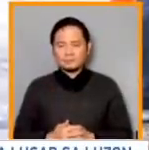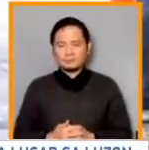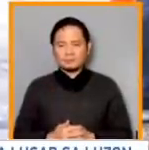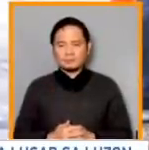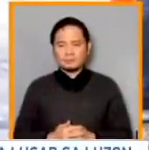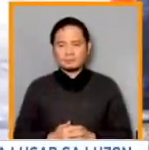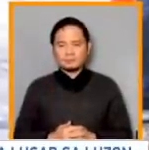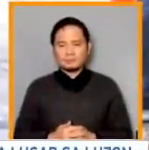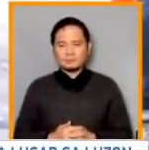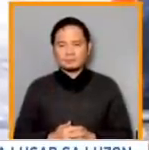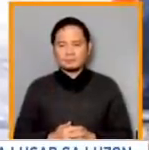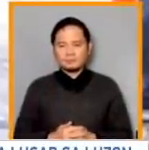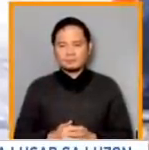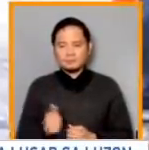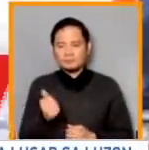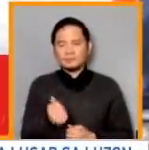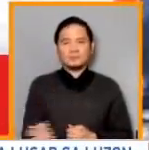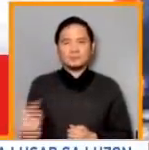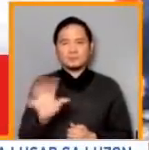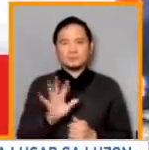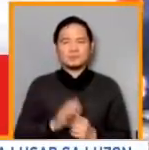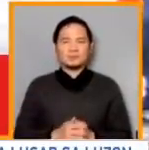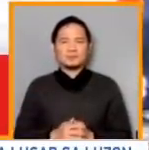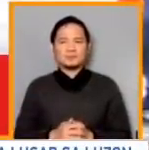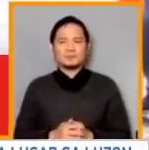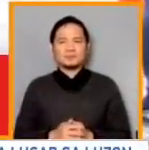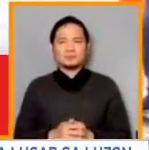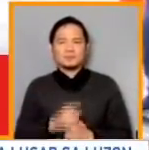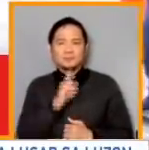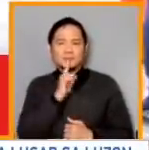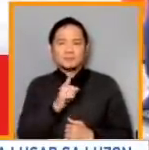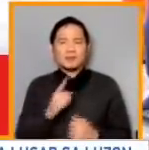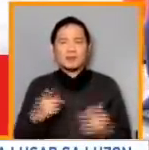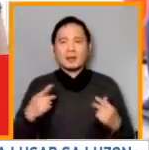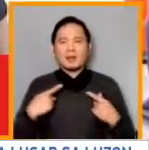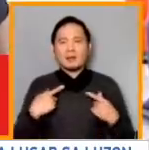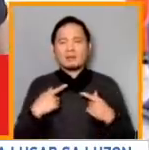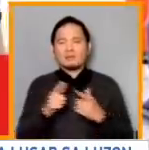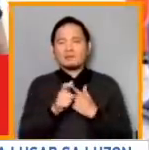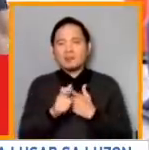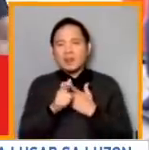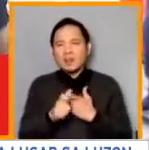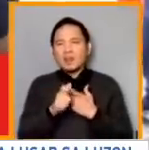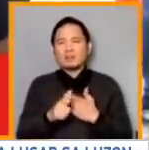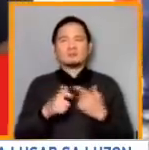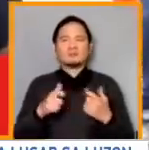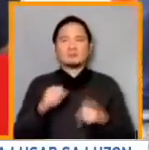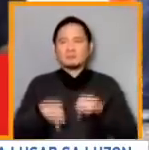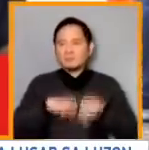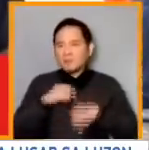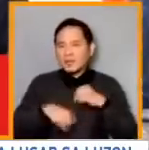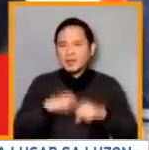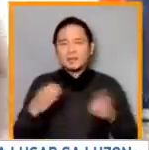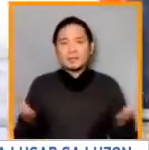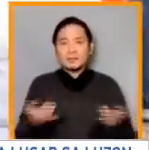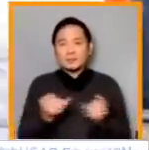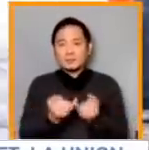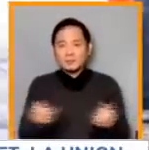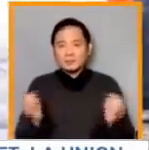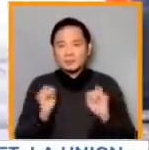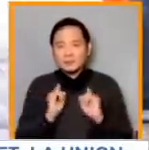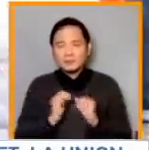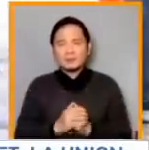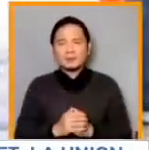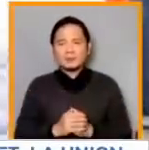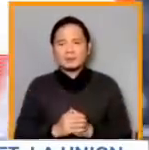Good morning, Susan. Ongoing o nagpapatuloy ngayon ang marathon at bike ride dito sa Intramuros, Maynila at nandito kami sa kanilang jump off at end